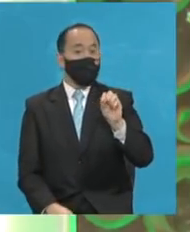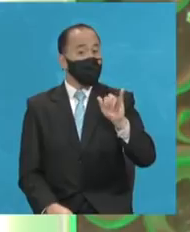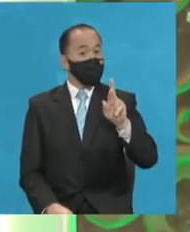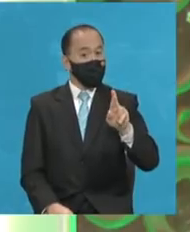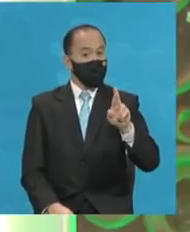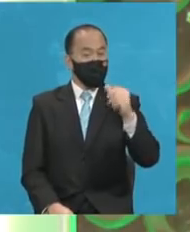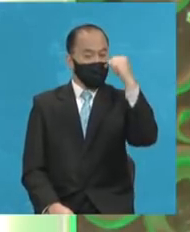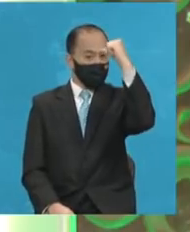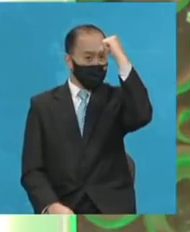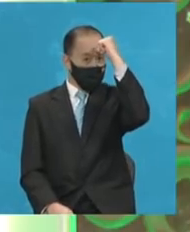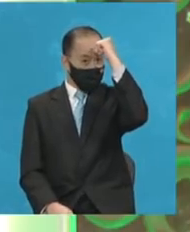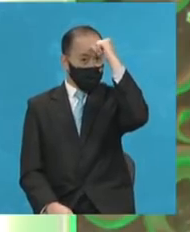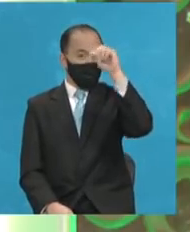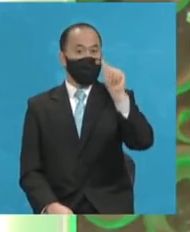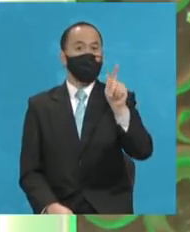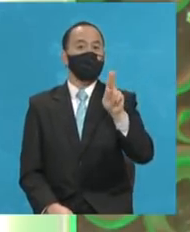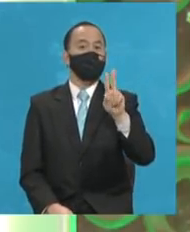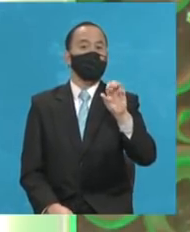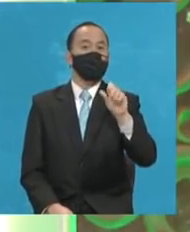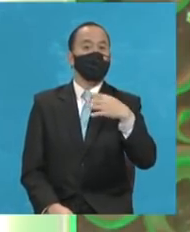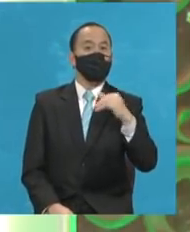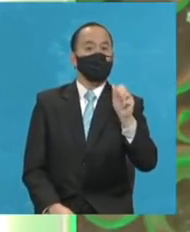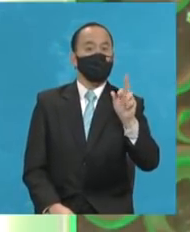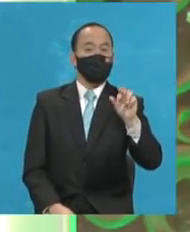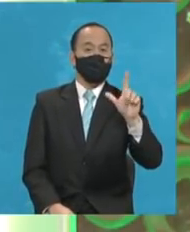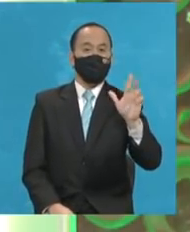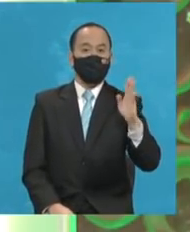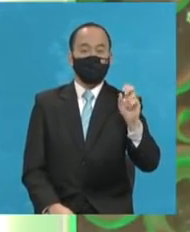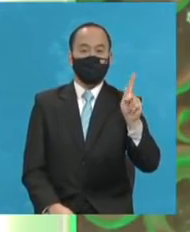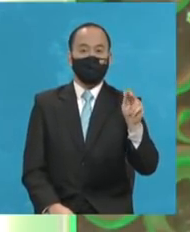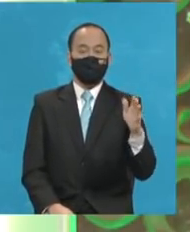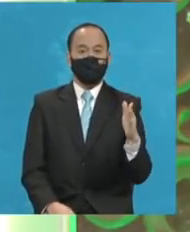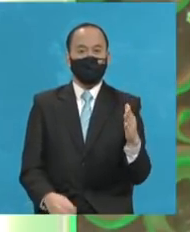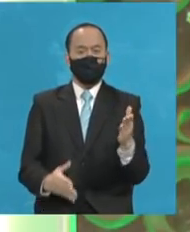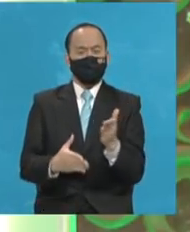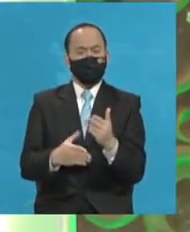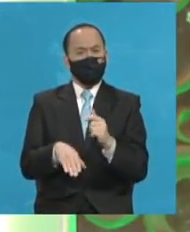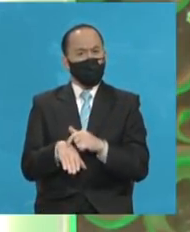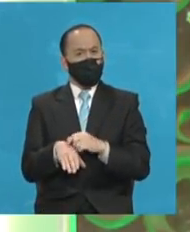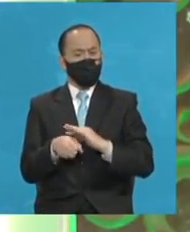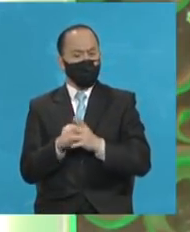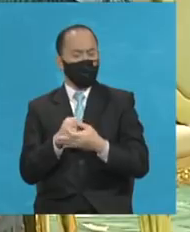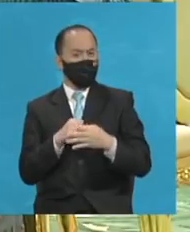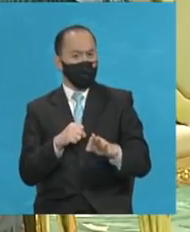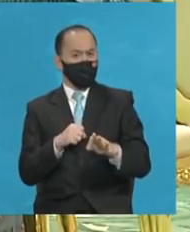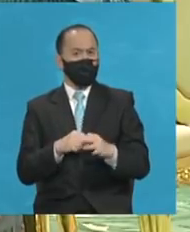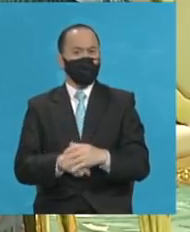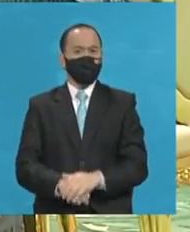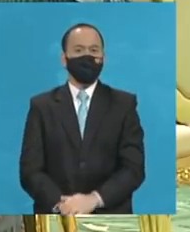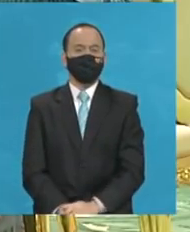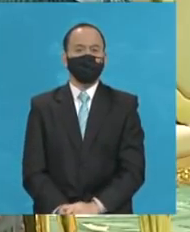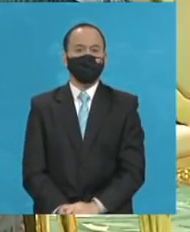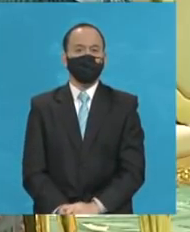India Arab Saudi dan Srilanka di tengah-tengah Gelombang combined in melanda dunia